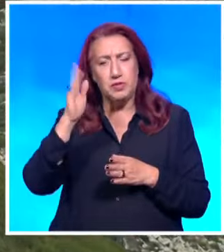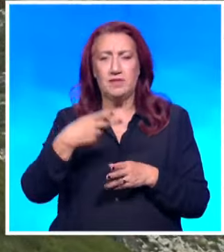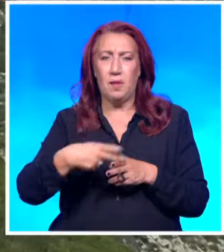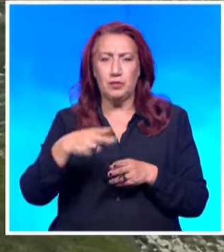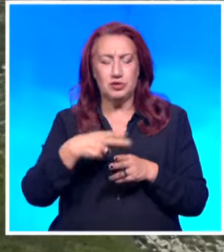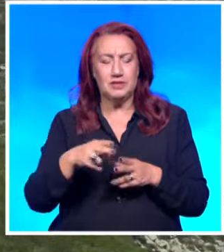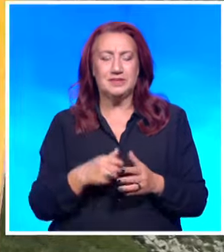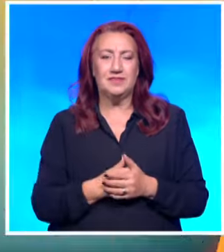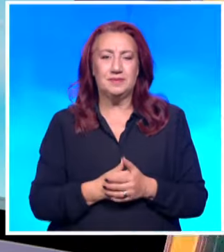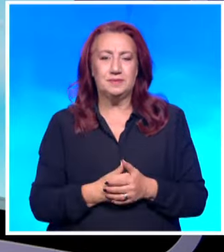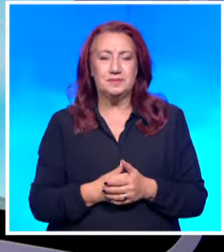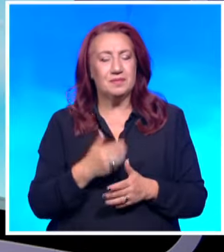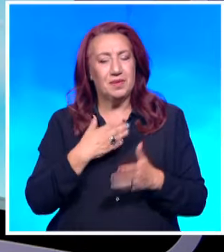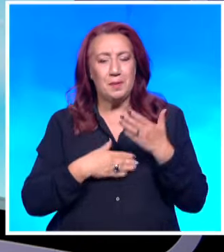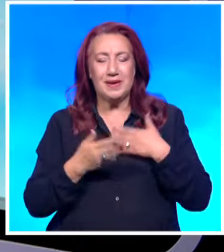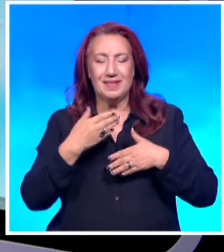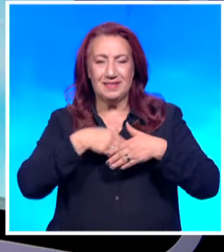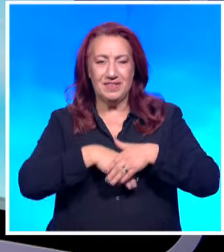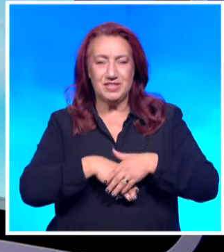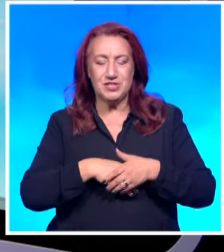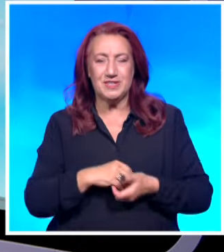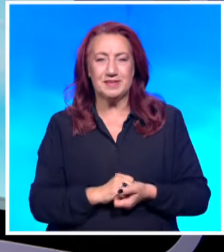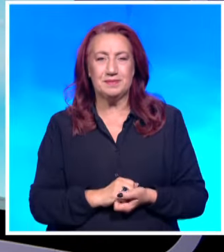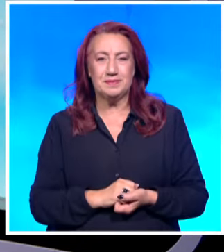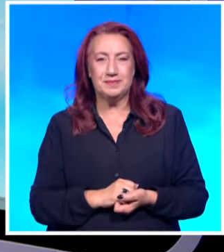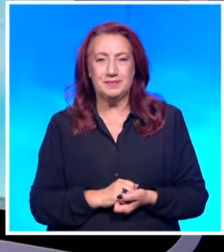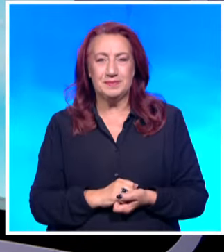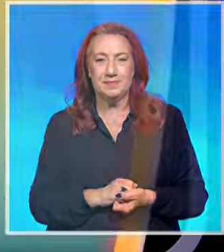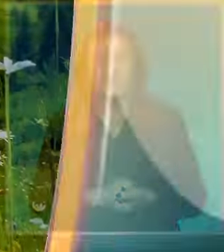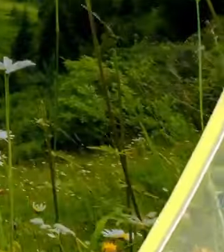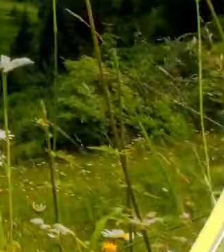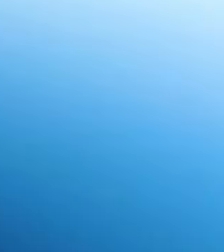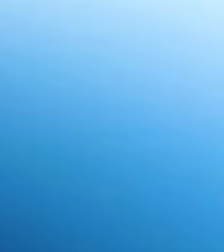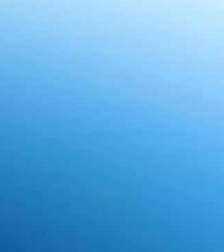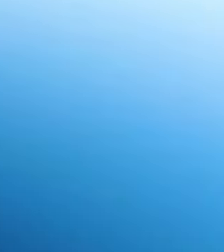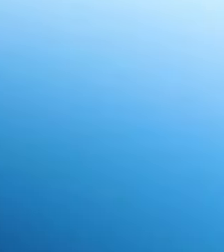засега хубава вечер y